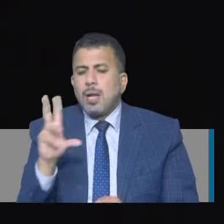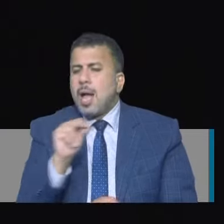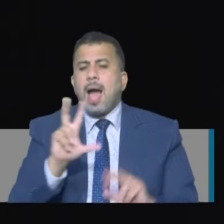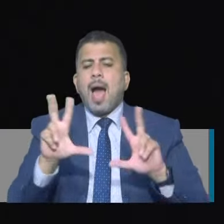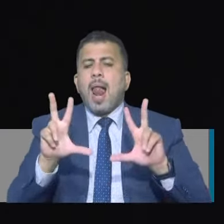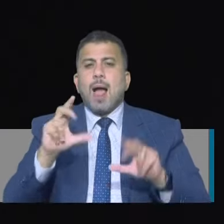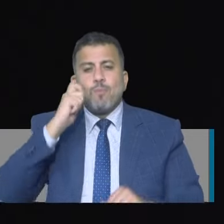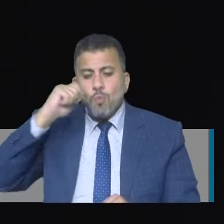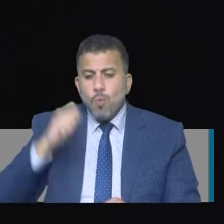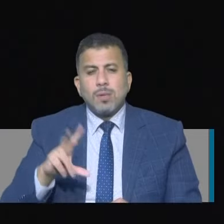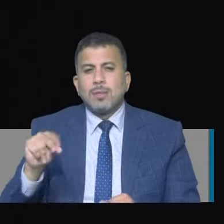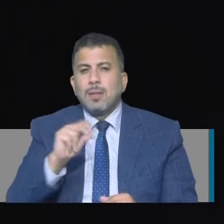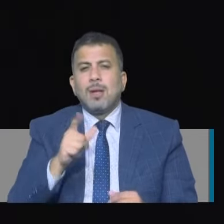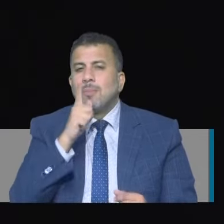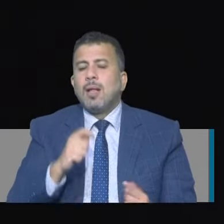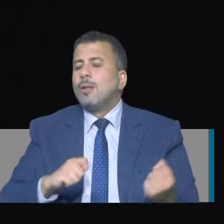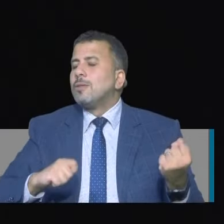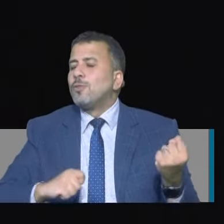الوطني بسمفونية